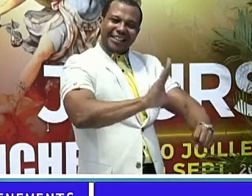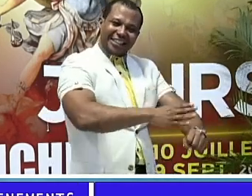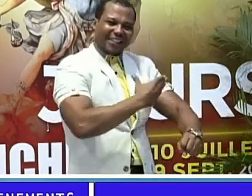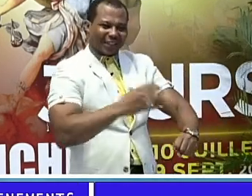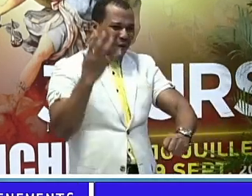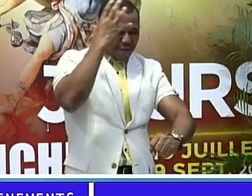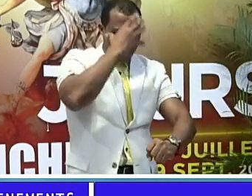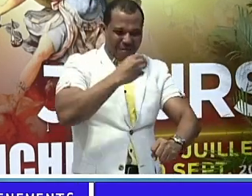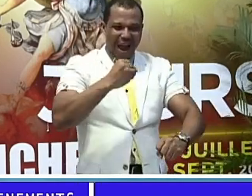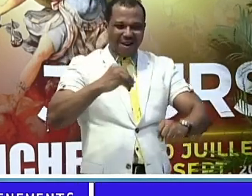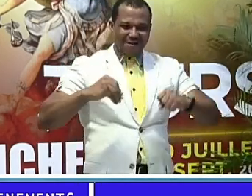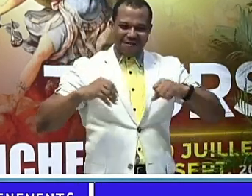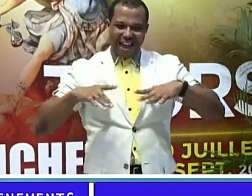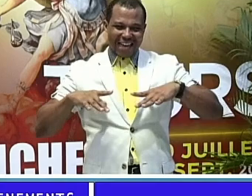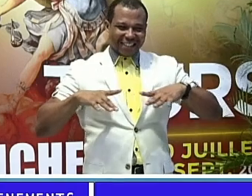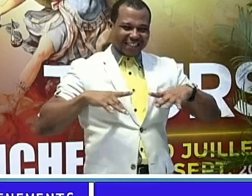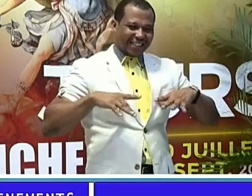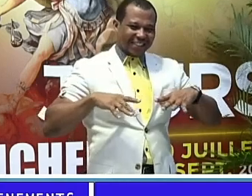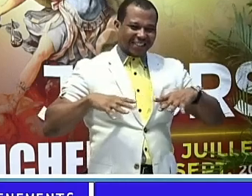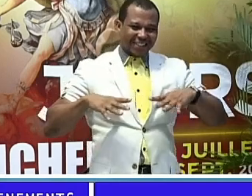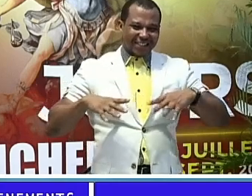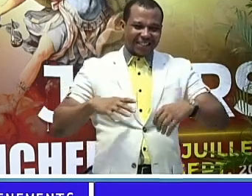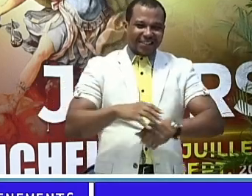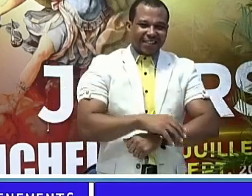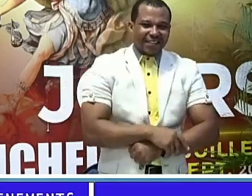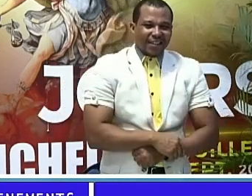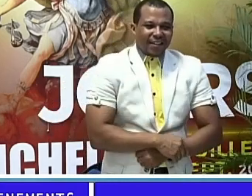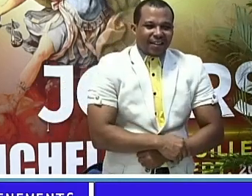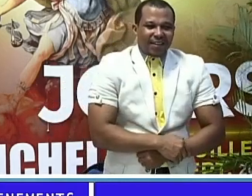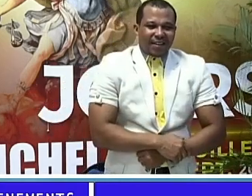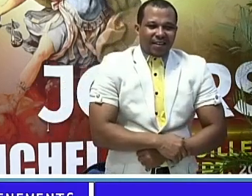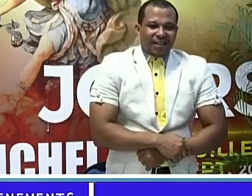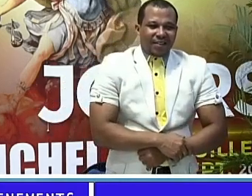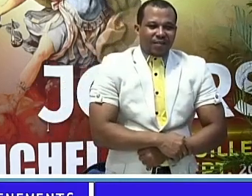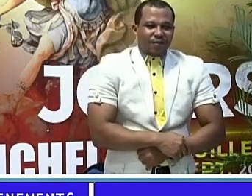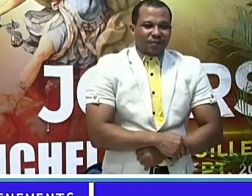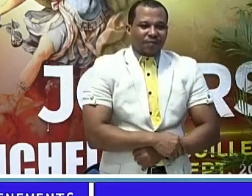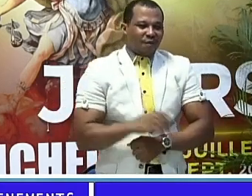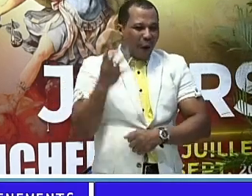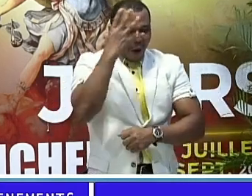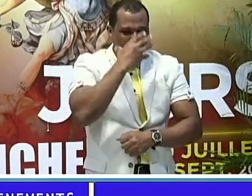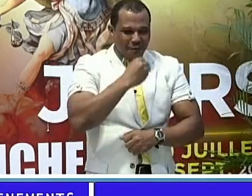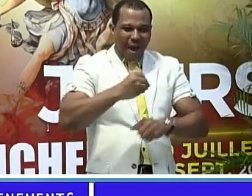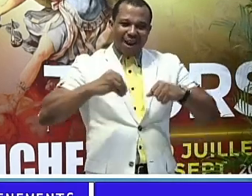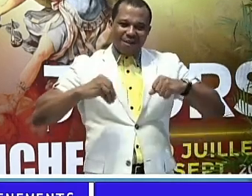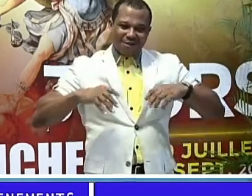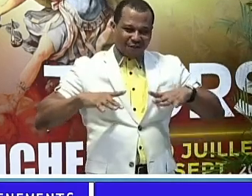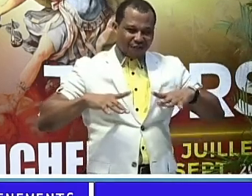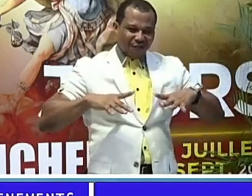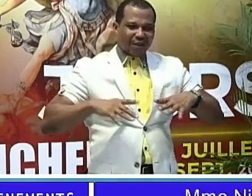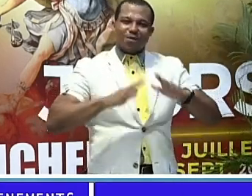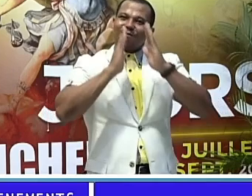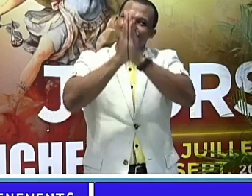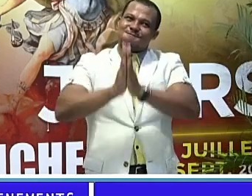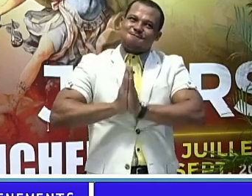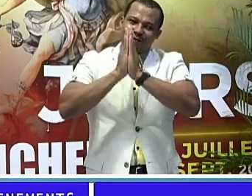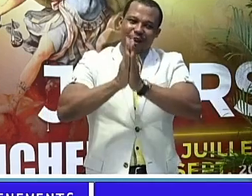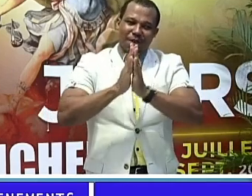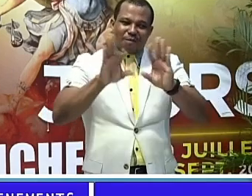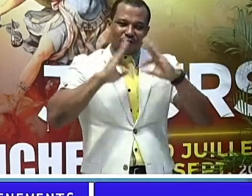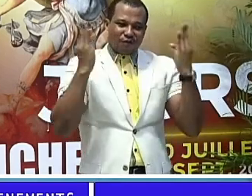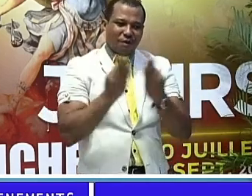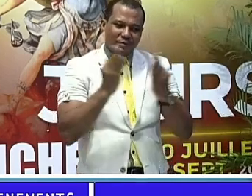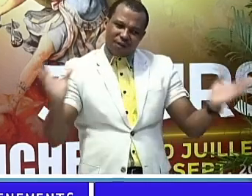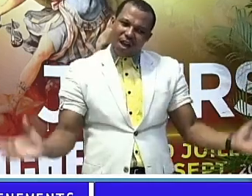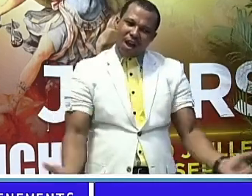réception dans matin, tout m'akone, non, m'a regardé ça, m'a serré. M'a regardé. Mais n'a fait belle fête pour nous capables la prier pour famille, pour nous